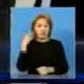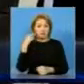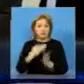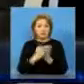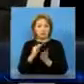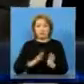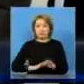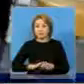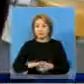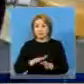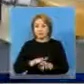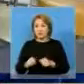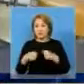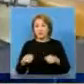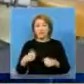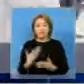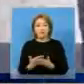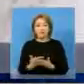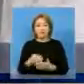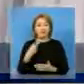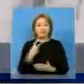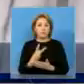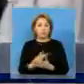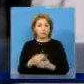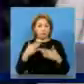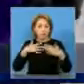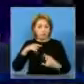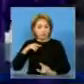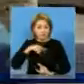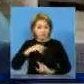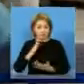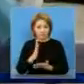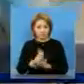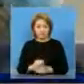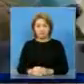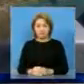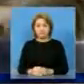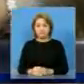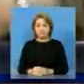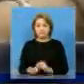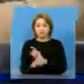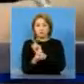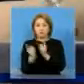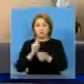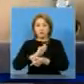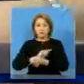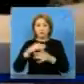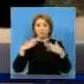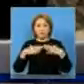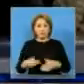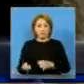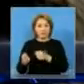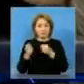теріден тігілген. Жақында сатылымға ерекше үлгідегі құндыз тондар қойылды. Трансформер норка. Жаңадан трансформер тондар